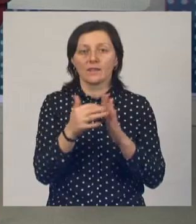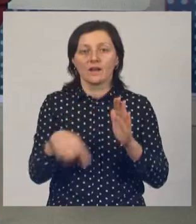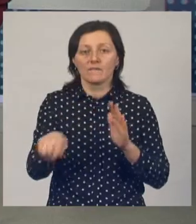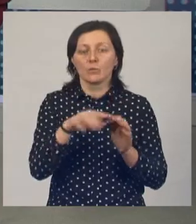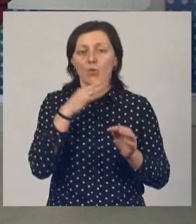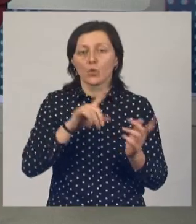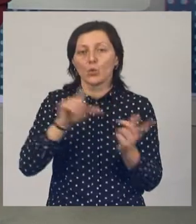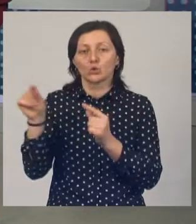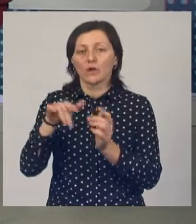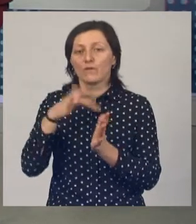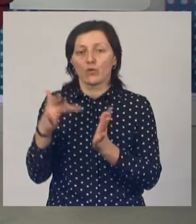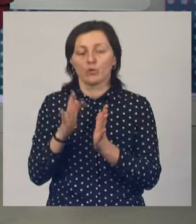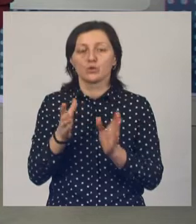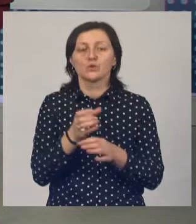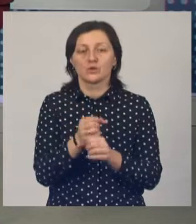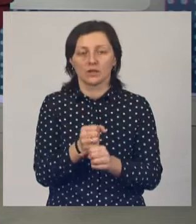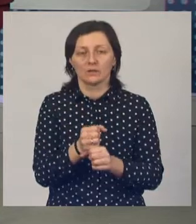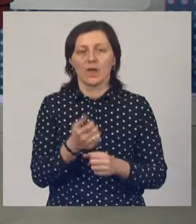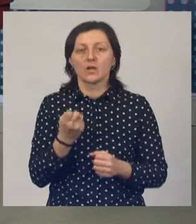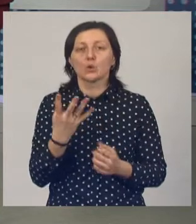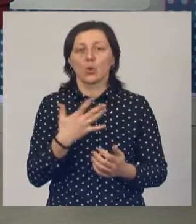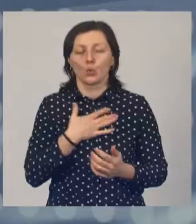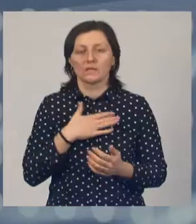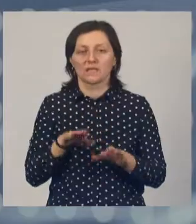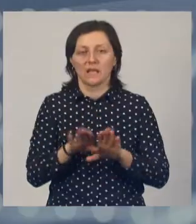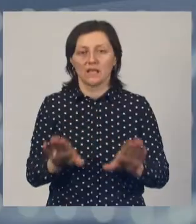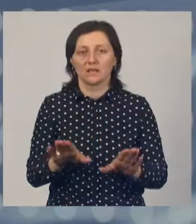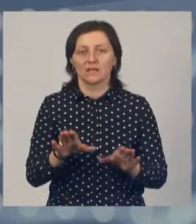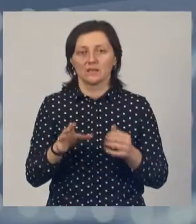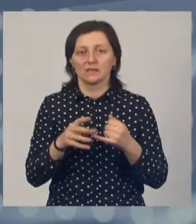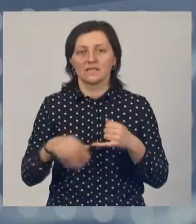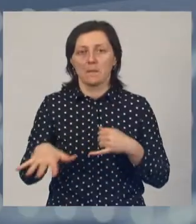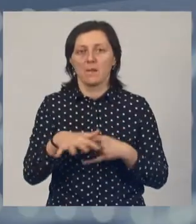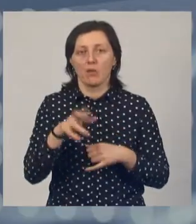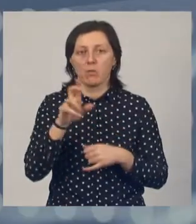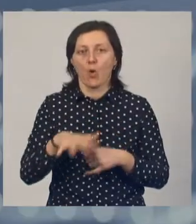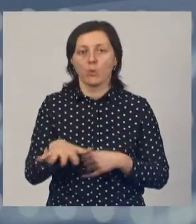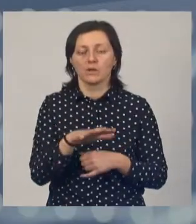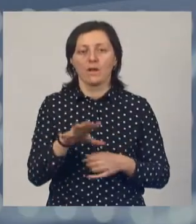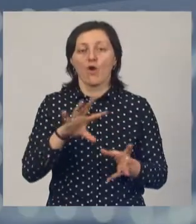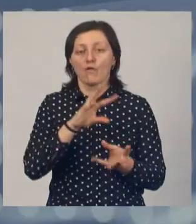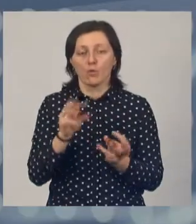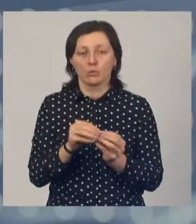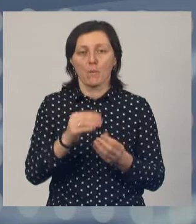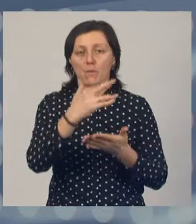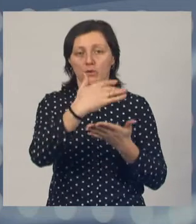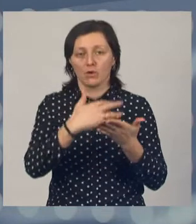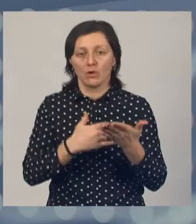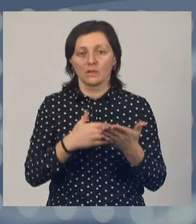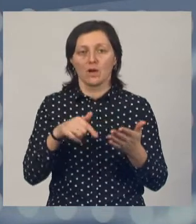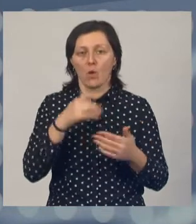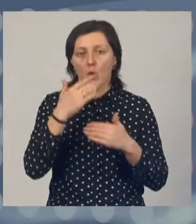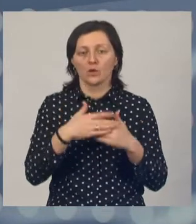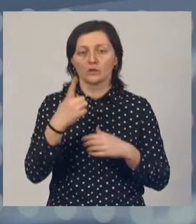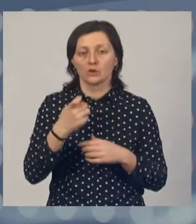логично скажите а сколько у нас таких земель в регионе едином реестре недвижимость падал городская область порядка